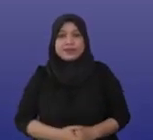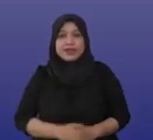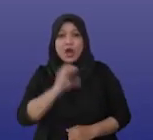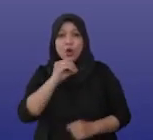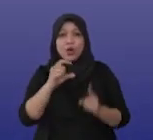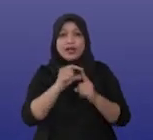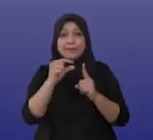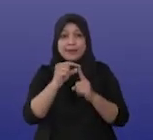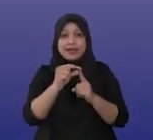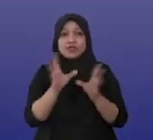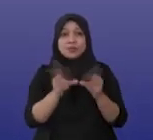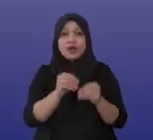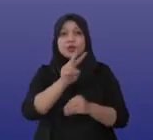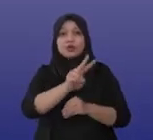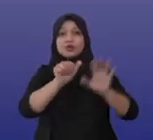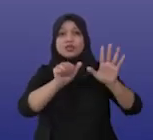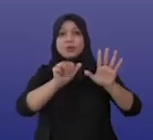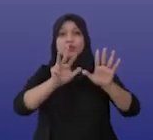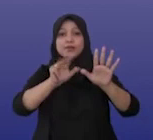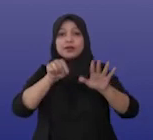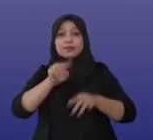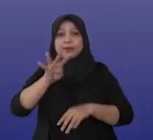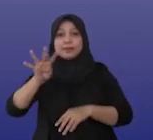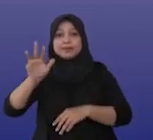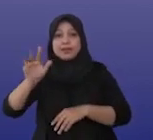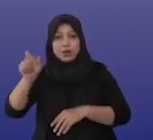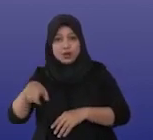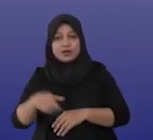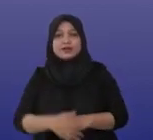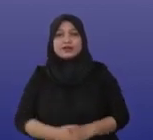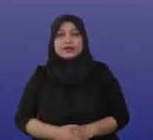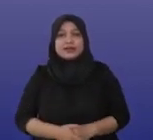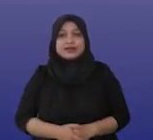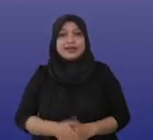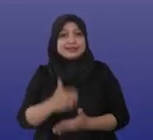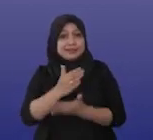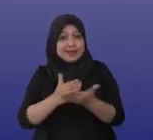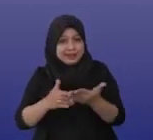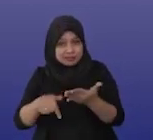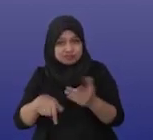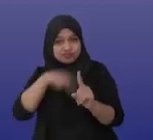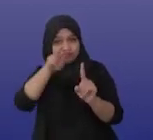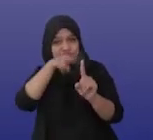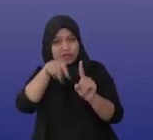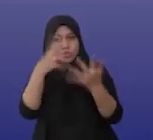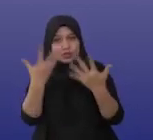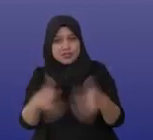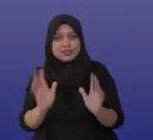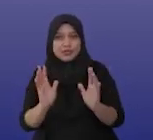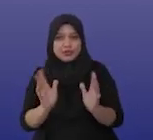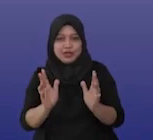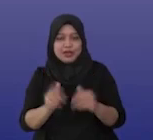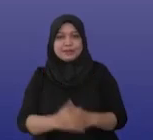UTP ada 260 9449 orang dan sebagian besar sudah selesai kita lakukan pemantauan